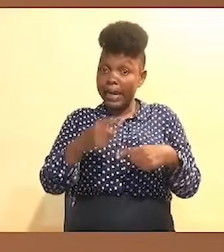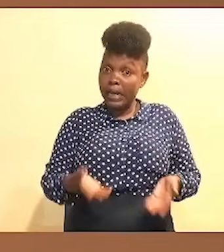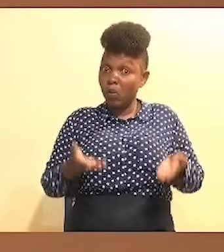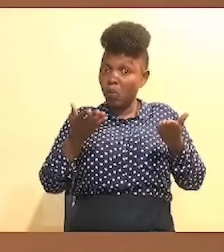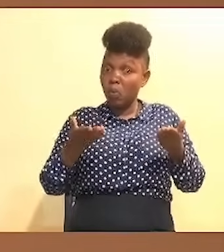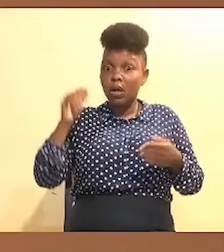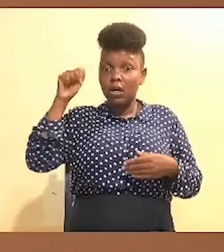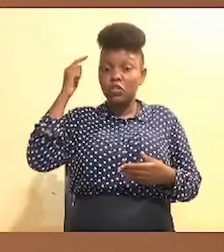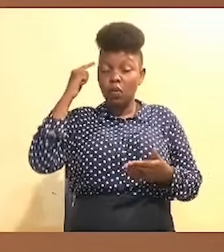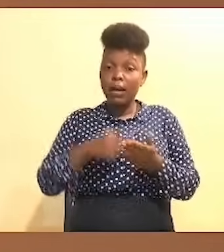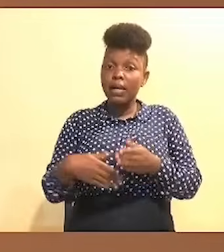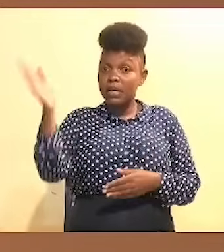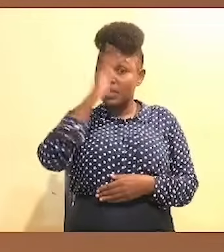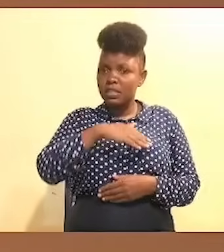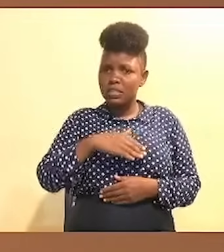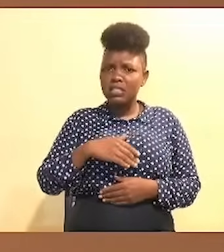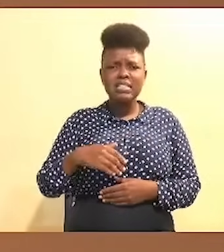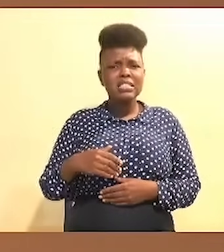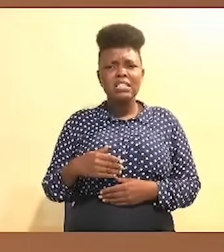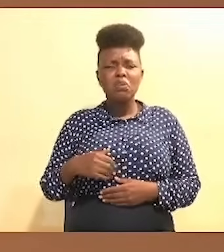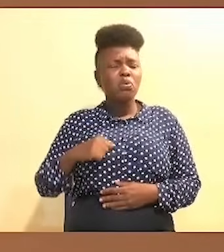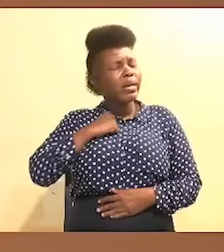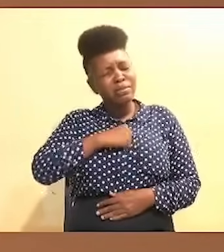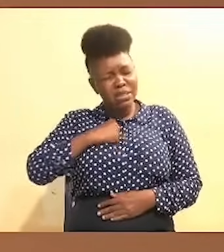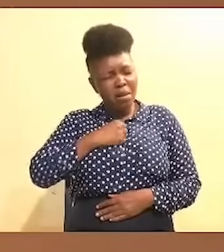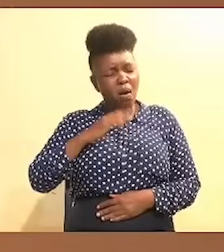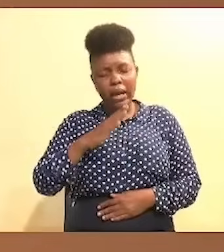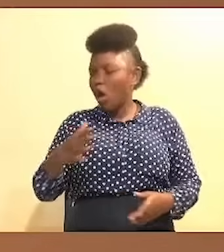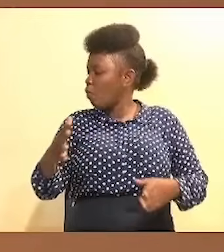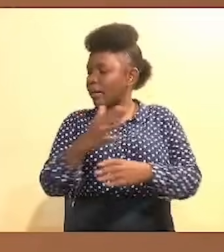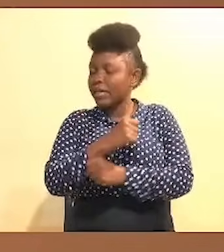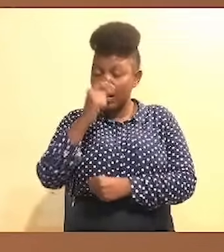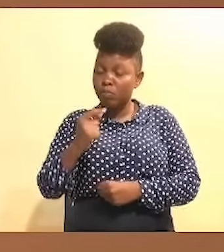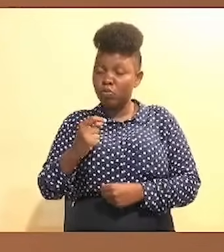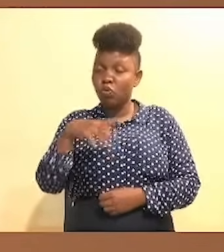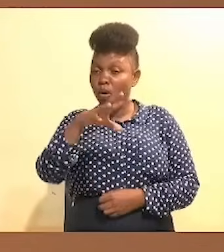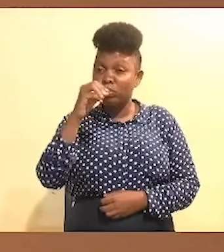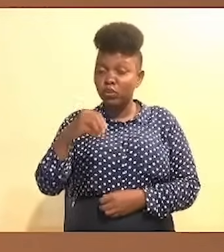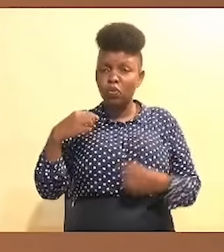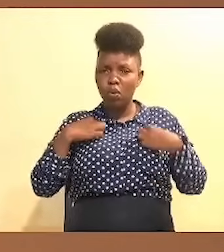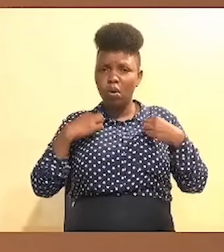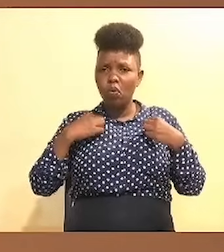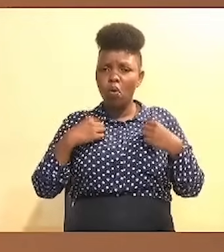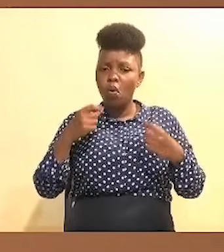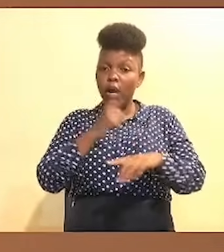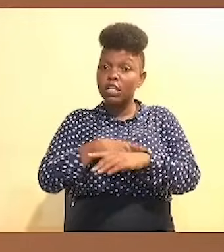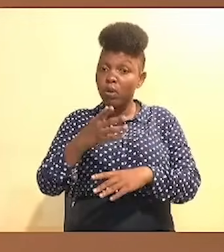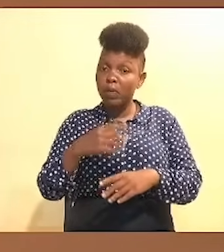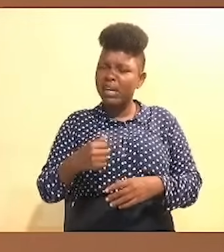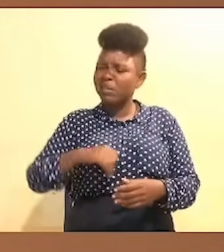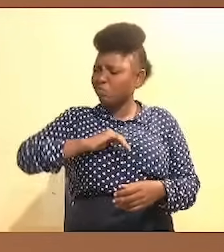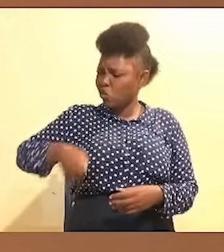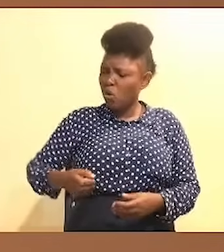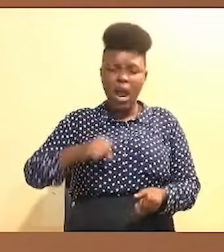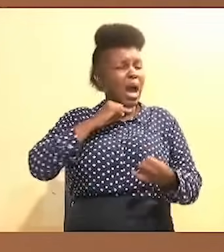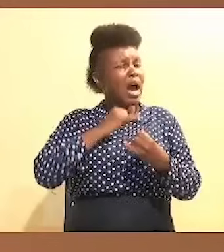Ndio maana hata siku ya msiba wake hakupatikana mtu wa kuchukua zile nguo. Wakati wewe ambayo ni mchoyo hutaki kugawa nguo ukiwa hai,